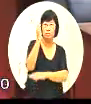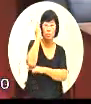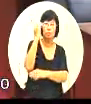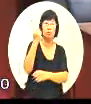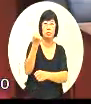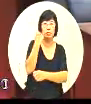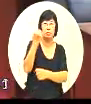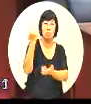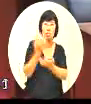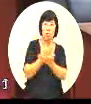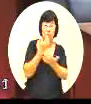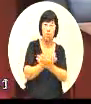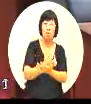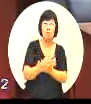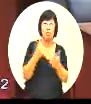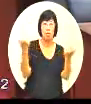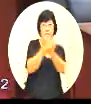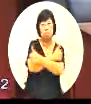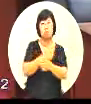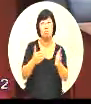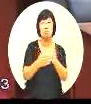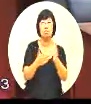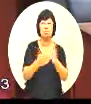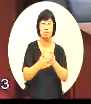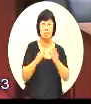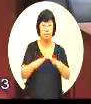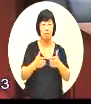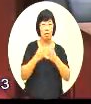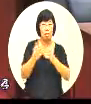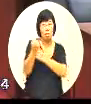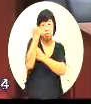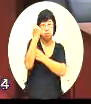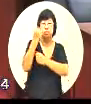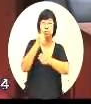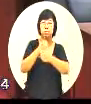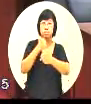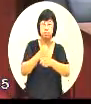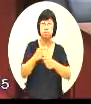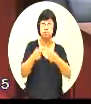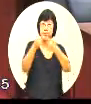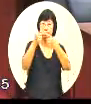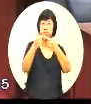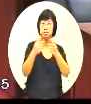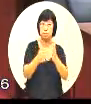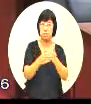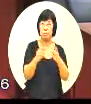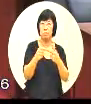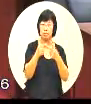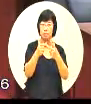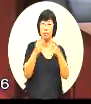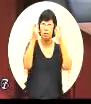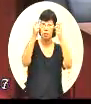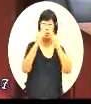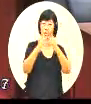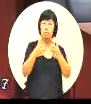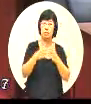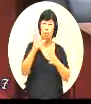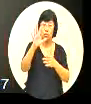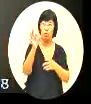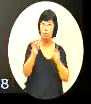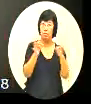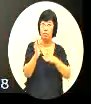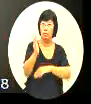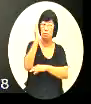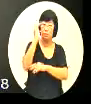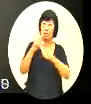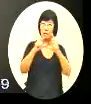所以才被换掉，所以我们现在应该更积极来推动了哈。第一个，那第二个，我们要提到高雄需要一个财政大红包，那么我